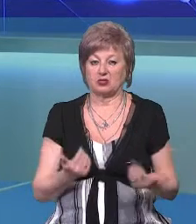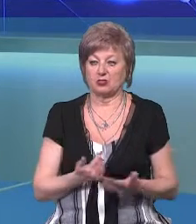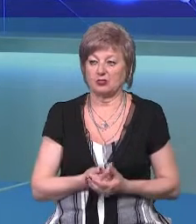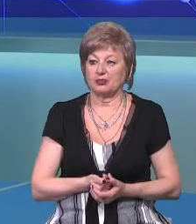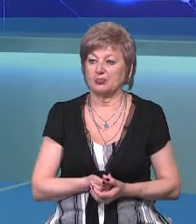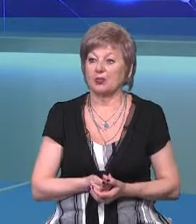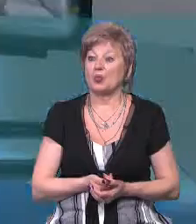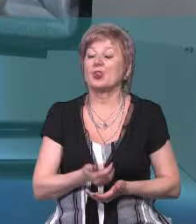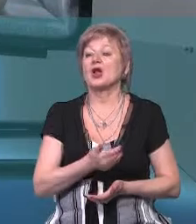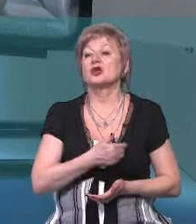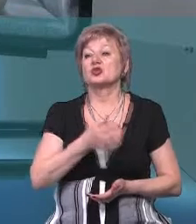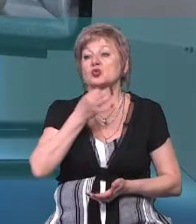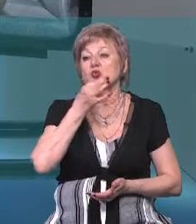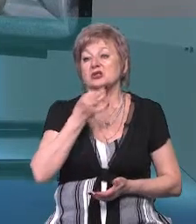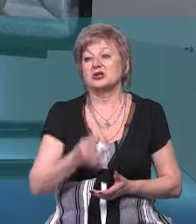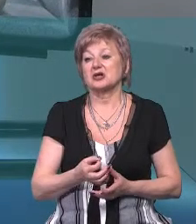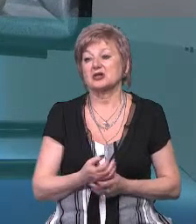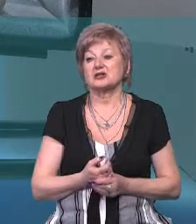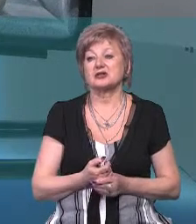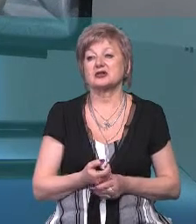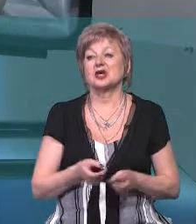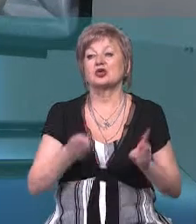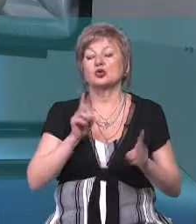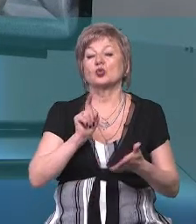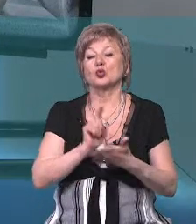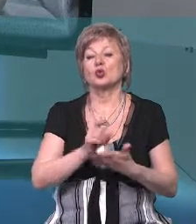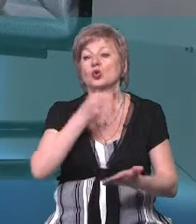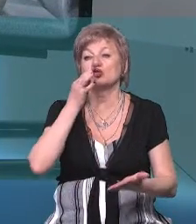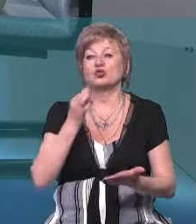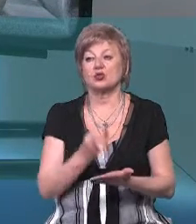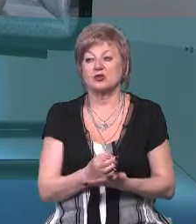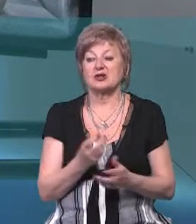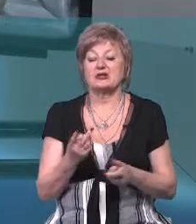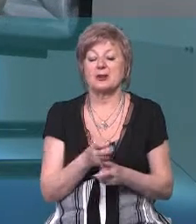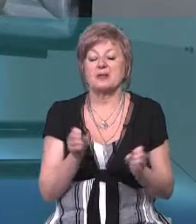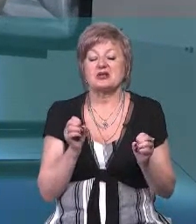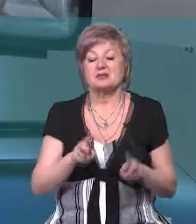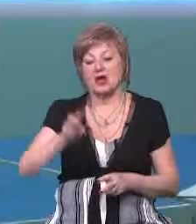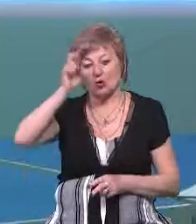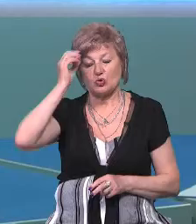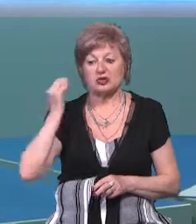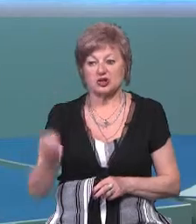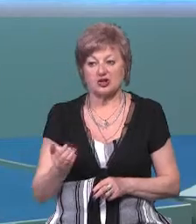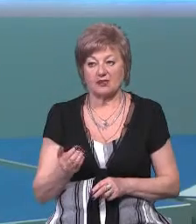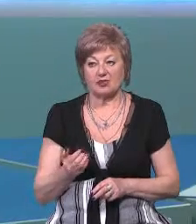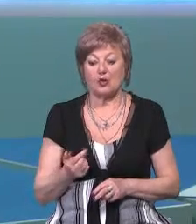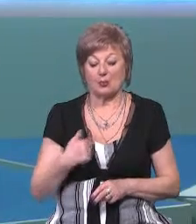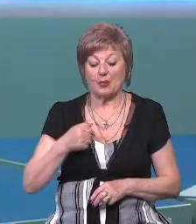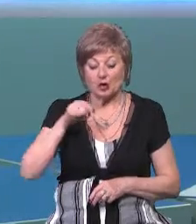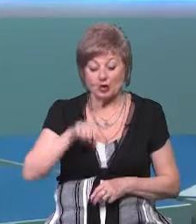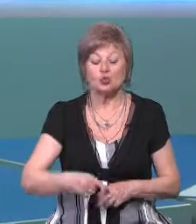Я хочу сказати, знаєте, ну, от хто повинен відповідати за безпеку держави? Ми так живемо і